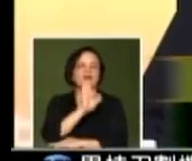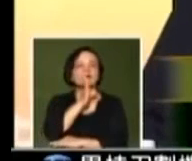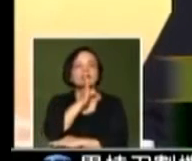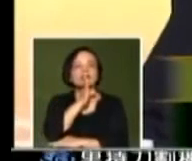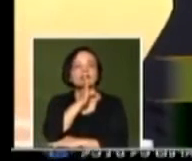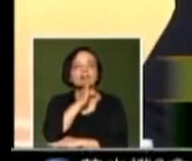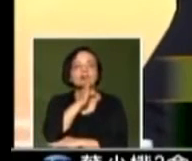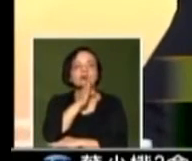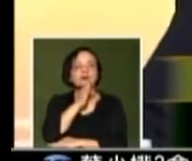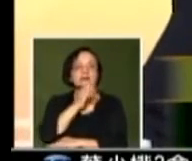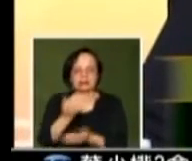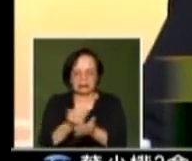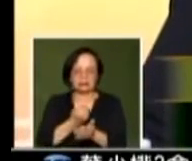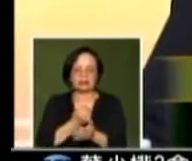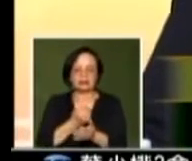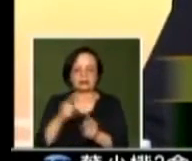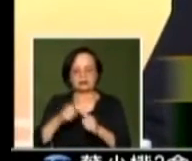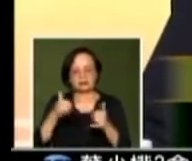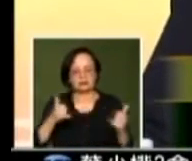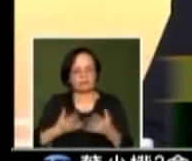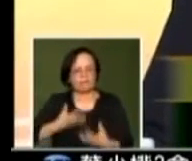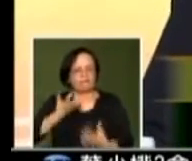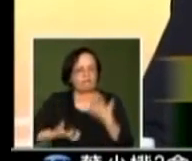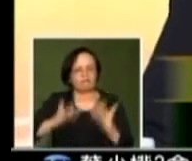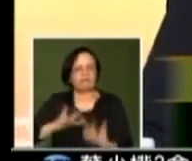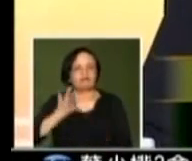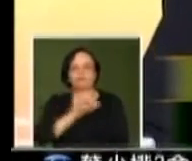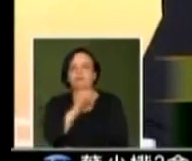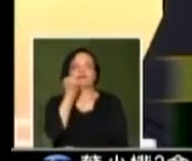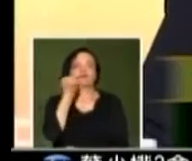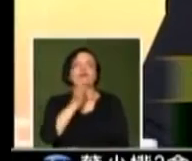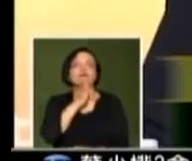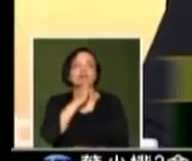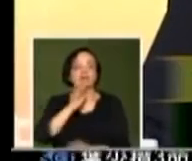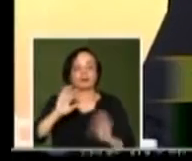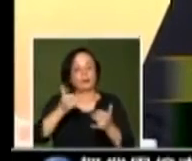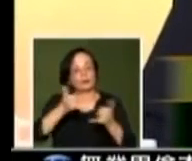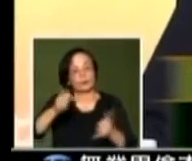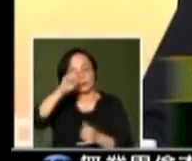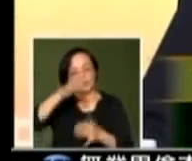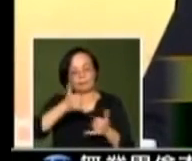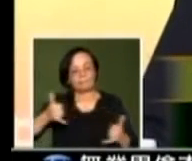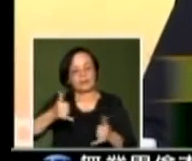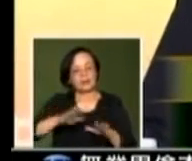呢，这民怨沸腾，国民党当然要领导这个沸腾的民意呢，